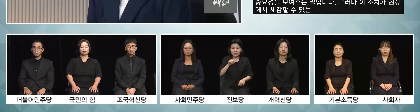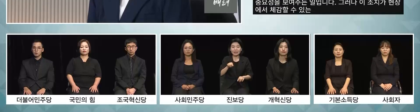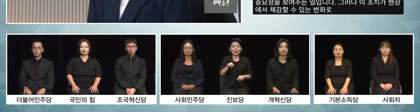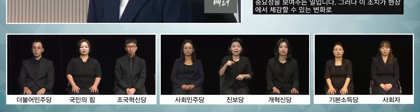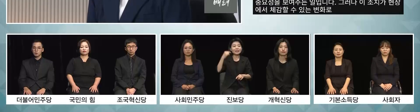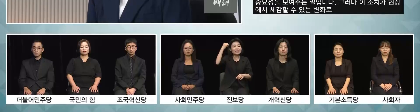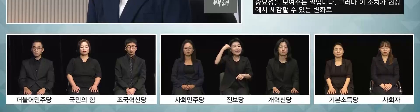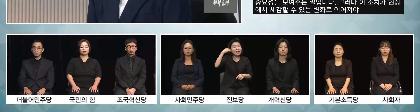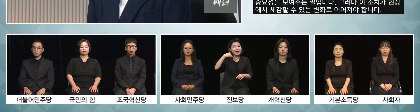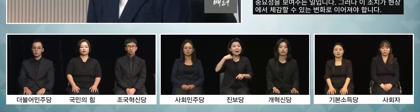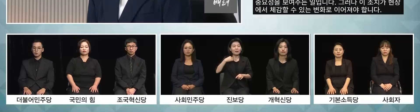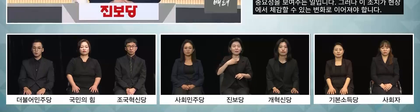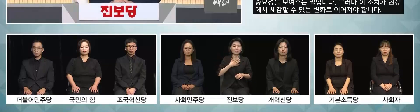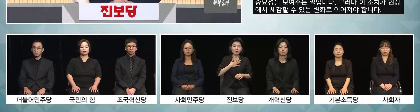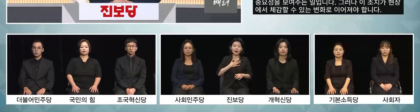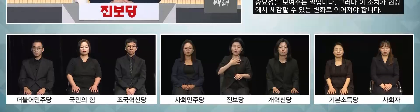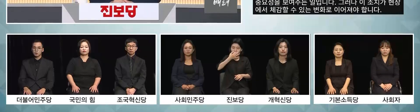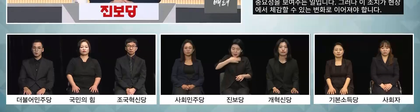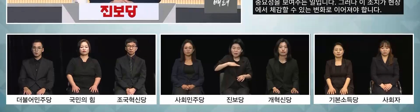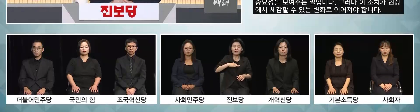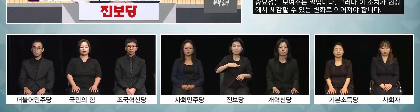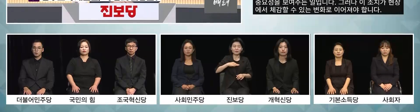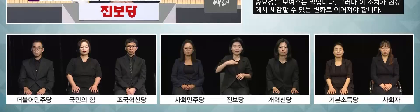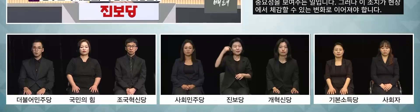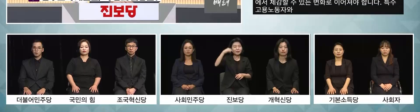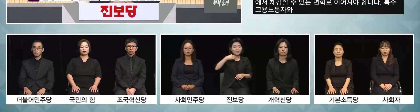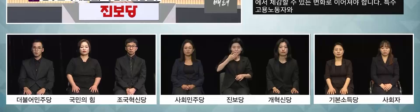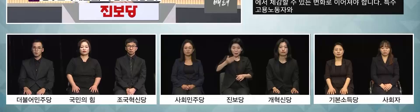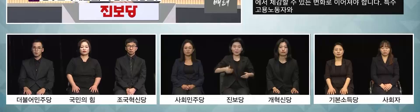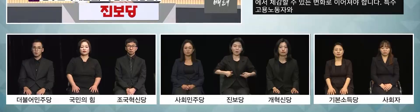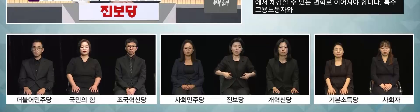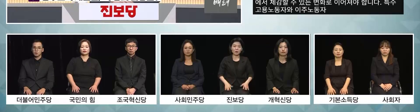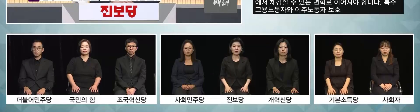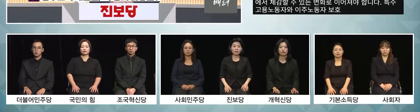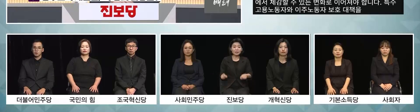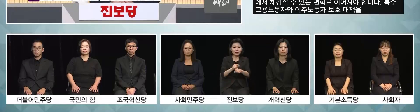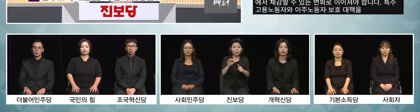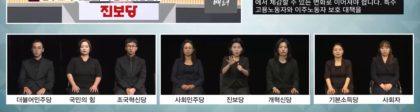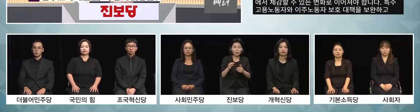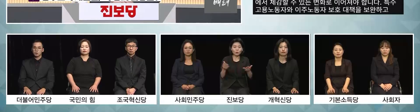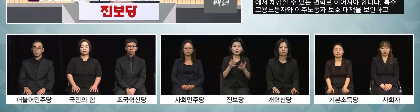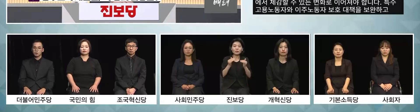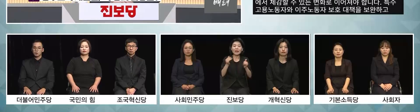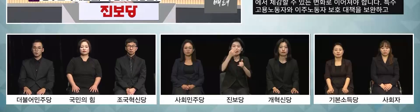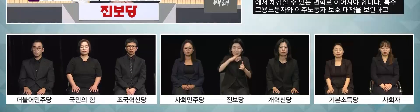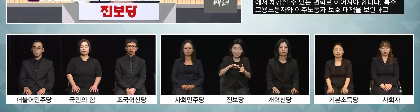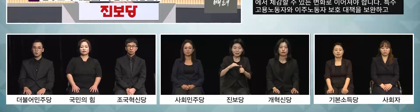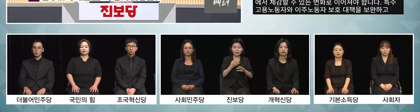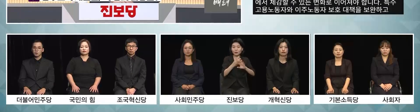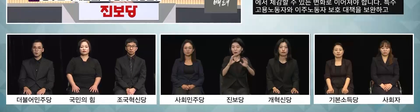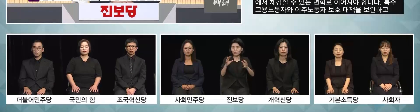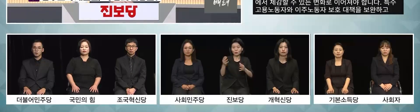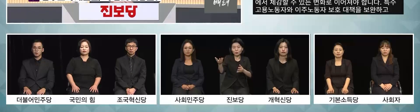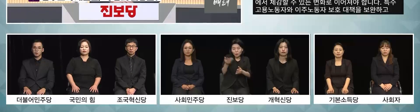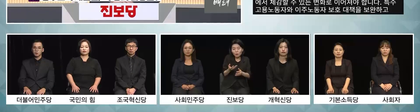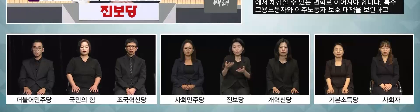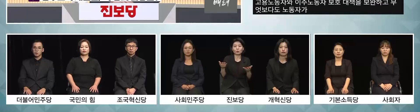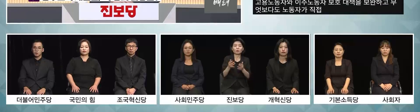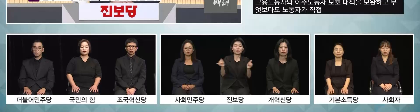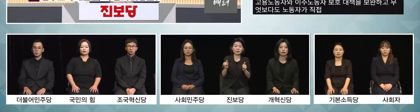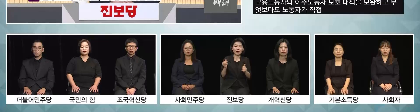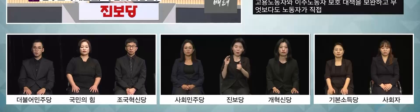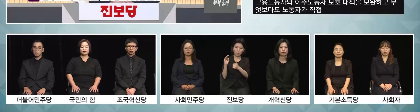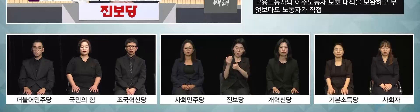이어져야 합니다. 특수고용 노동자와 이주 노동자 보호 대책을 보완하고 무엇보다도 노동자가 직접